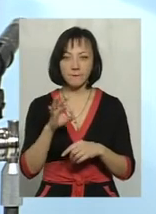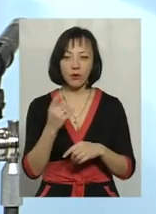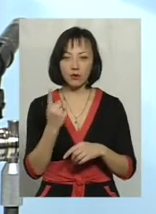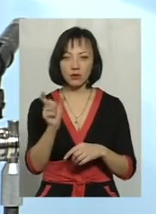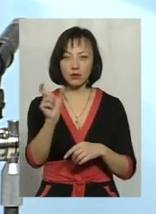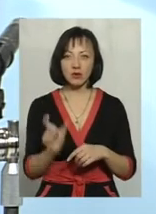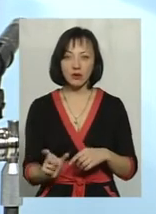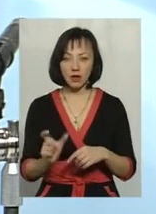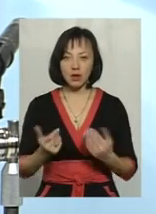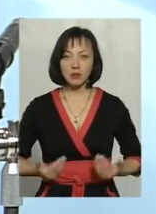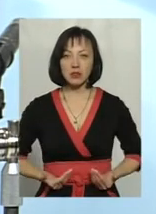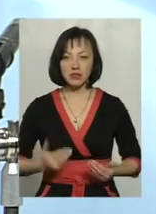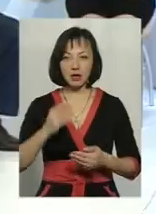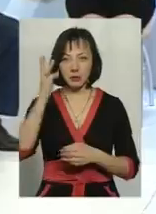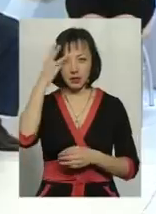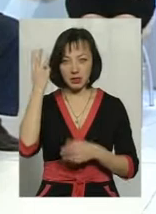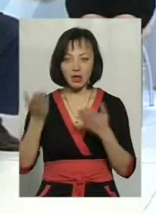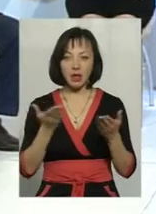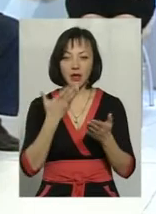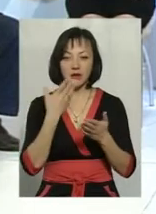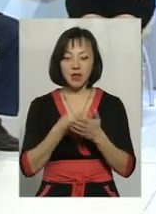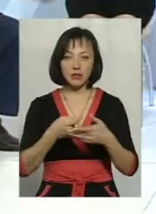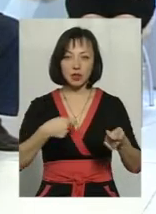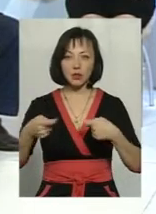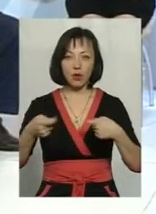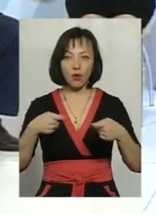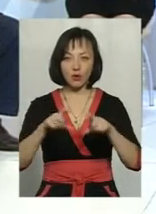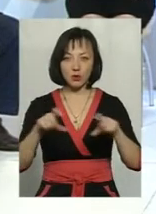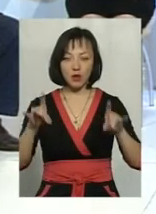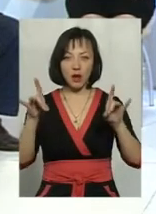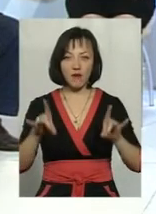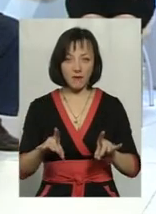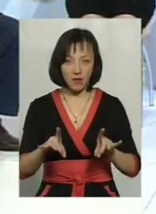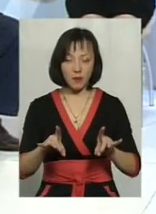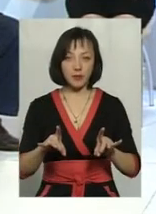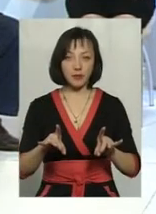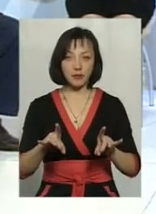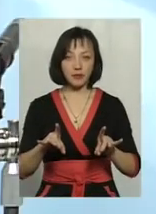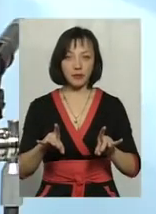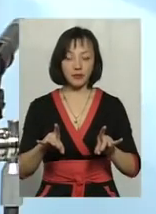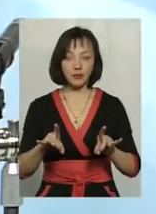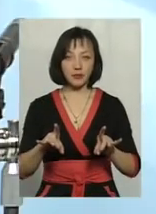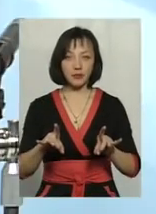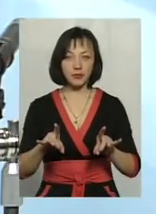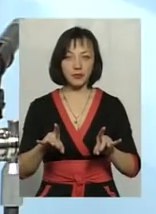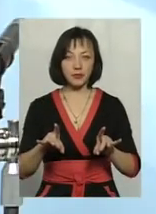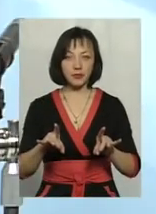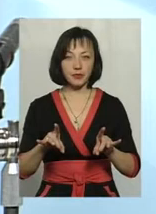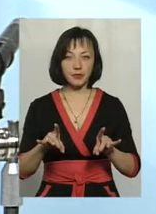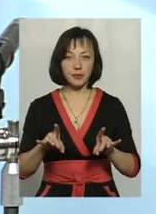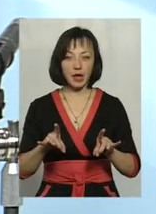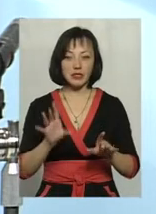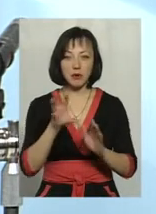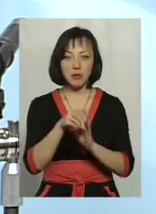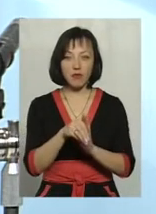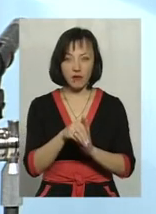мешканців міста Хмельницького, який у власній торговій точці, це кафе, якраз запровадив